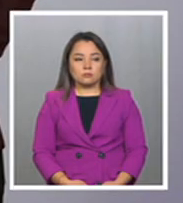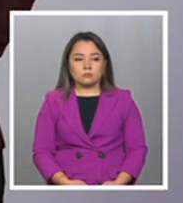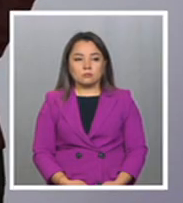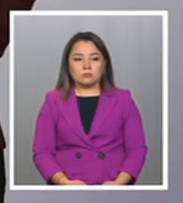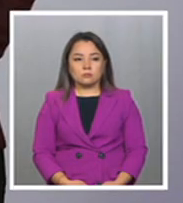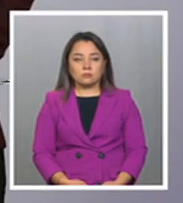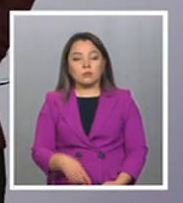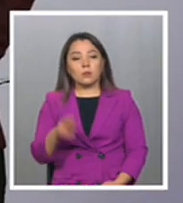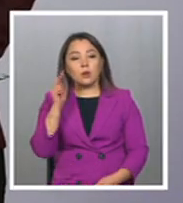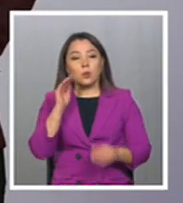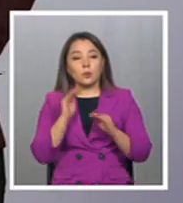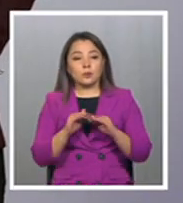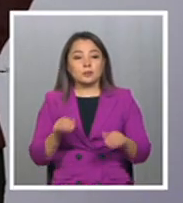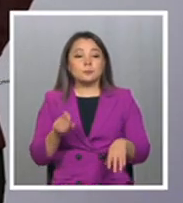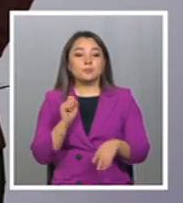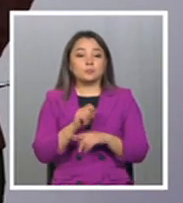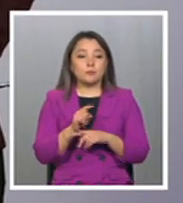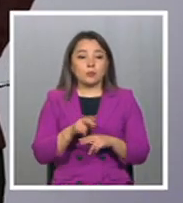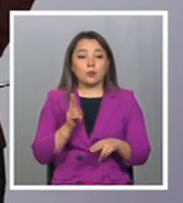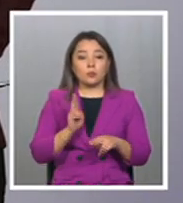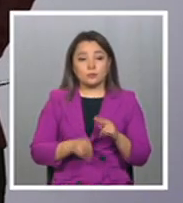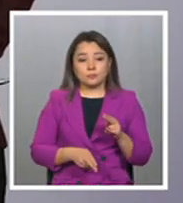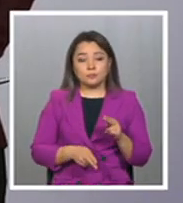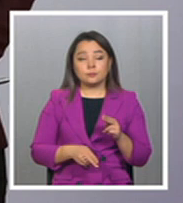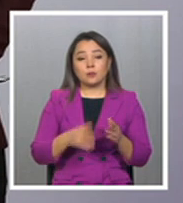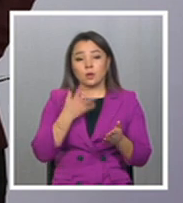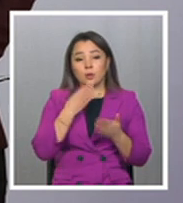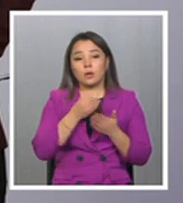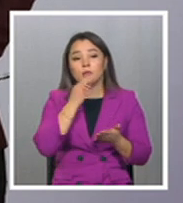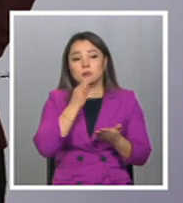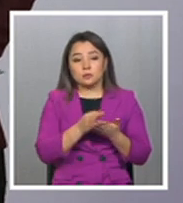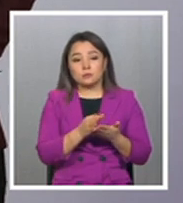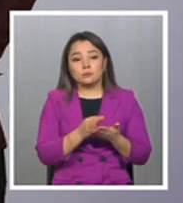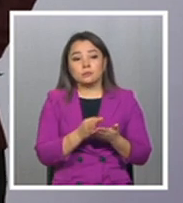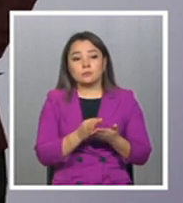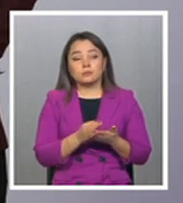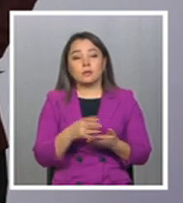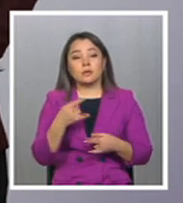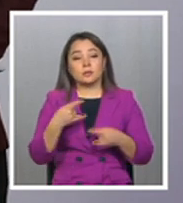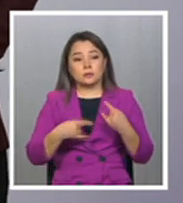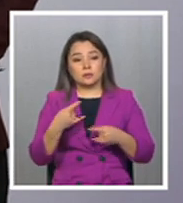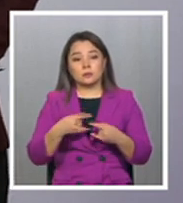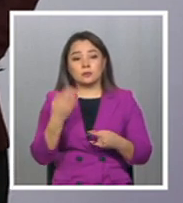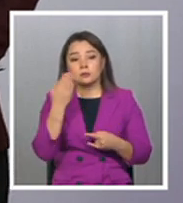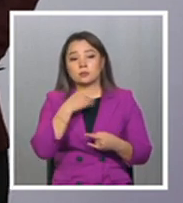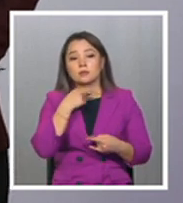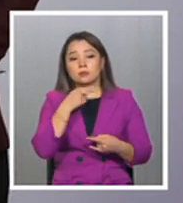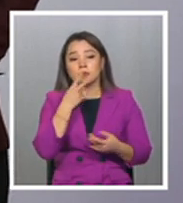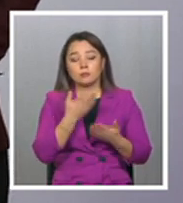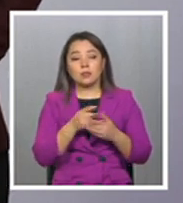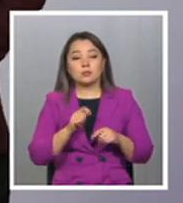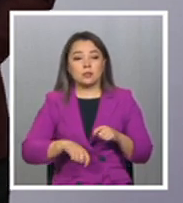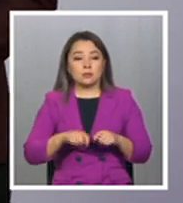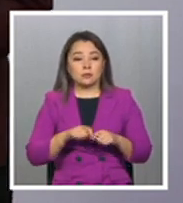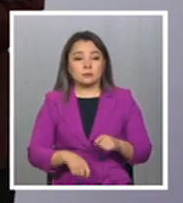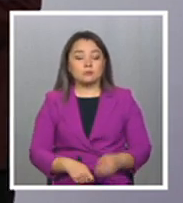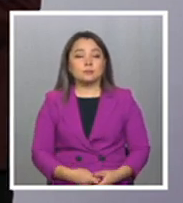Оқушылар, тапсырманы орындап болсақ, өз жауаптарыңызды экрандағы нұсқамен